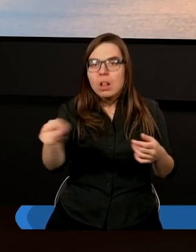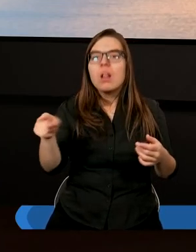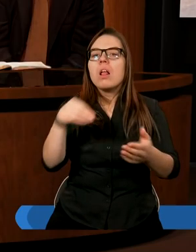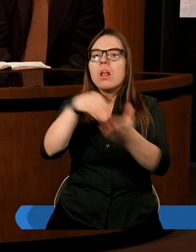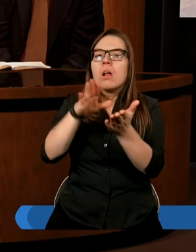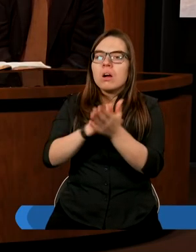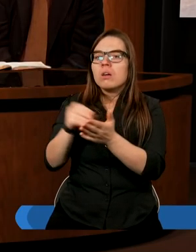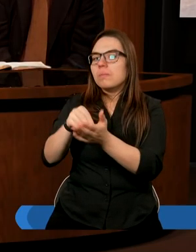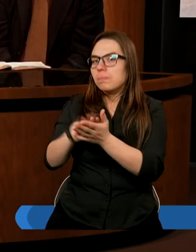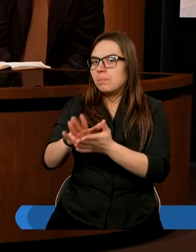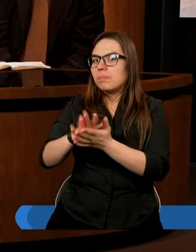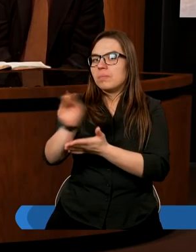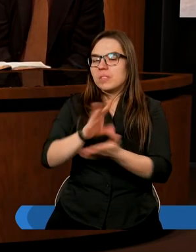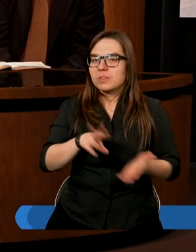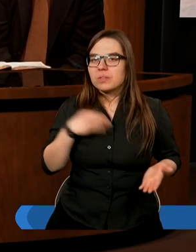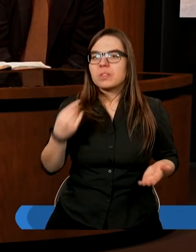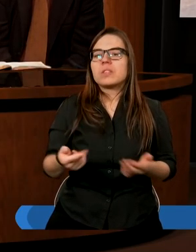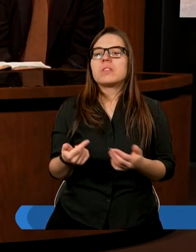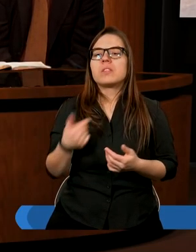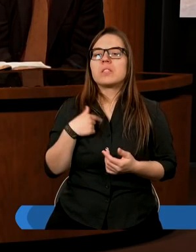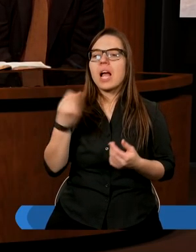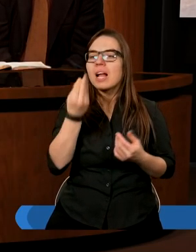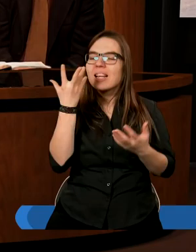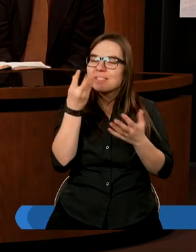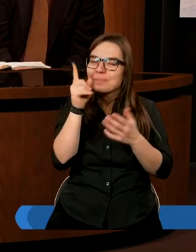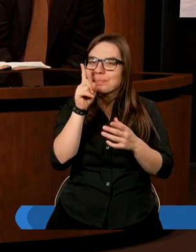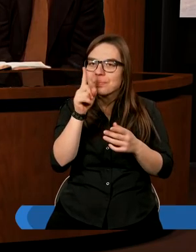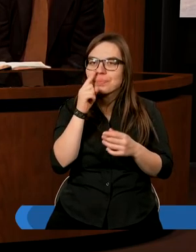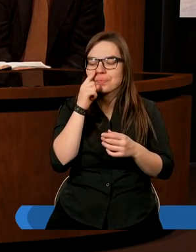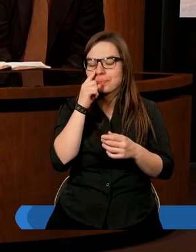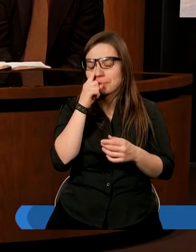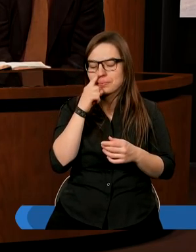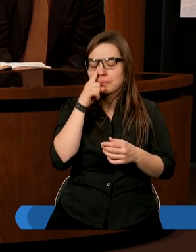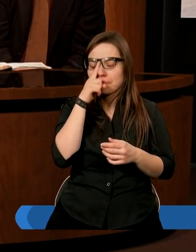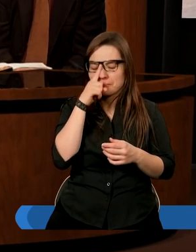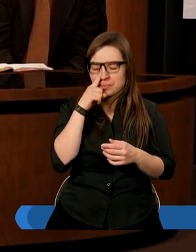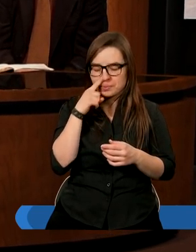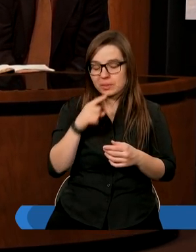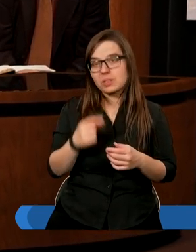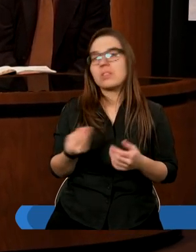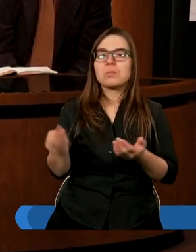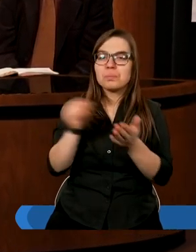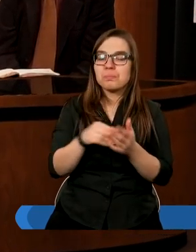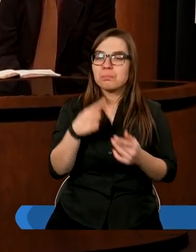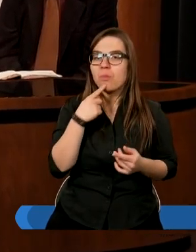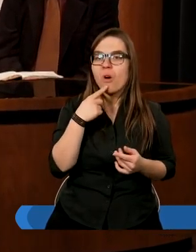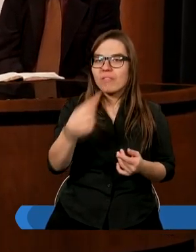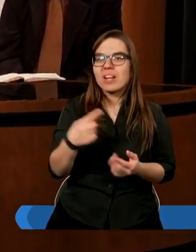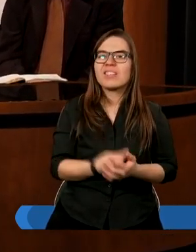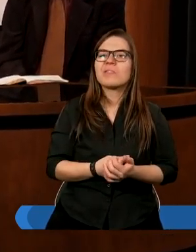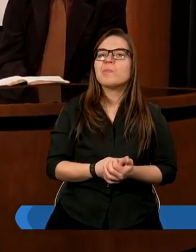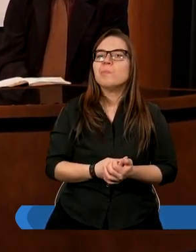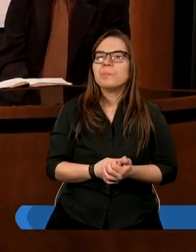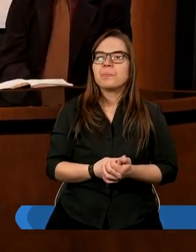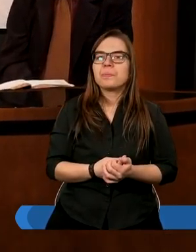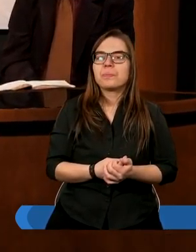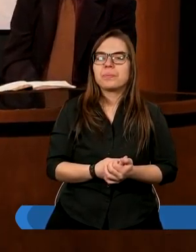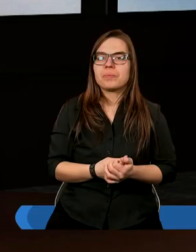Tak. Przeczytajmy. Ja jeszcze chciałabym powiedzieć, że